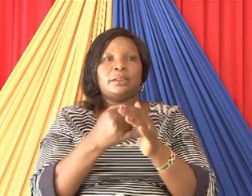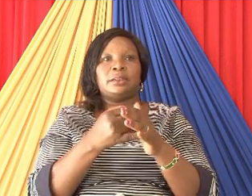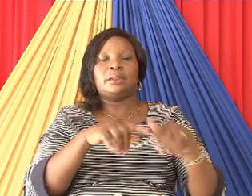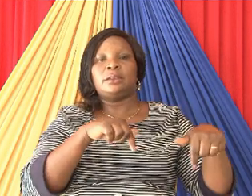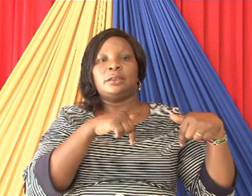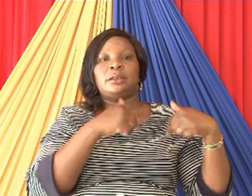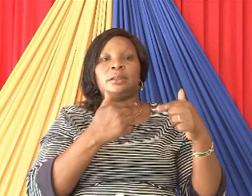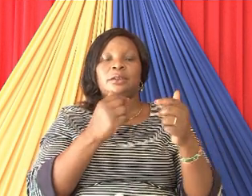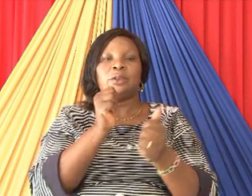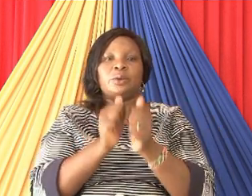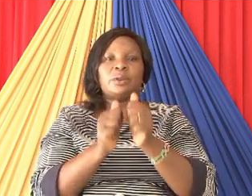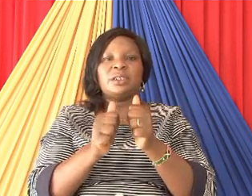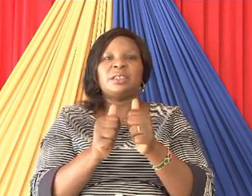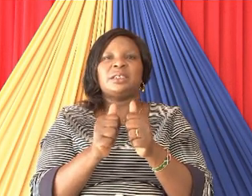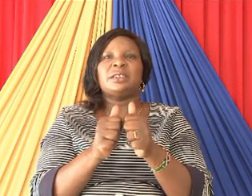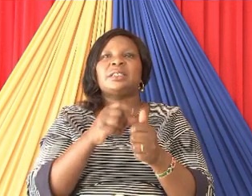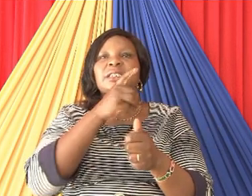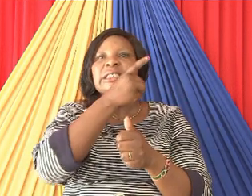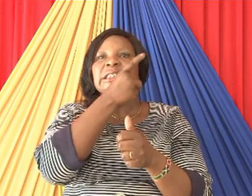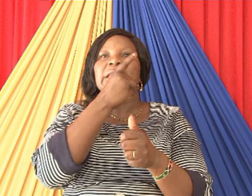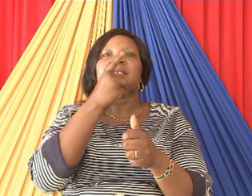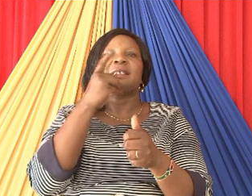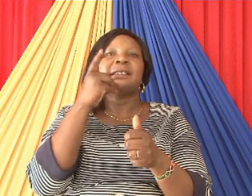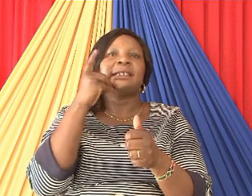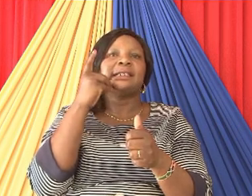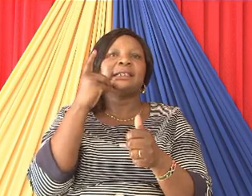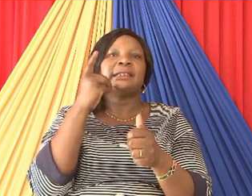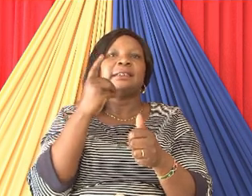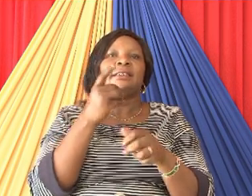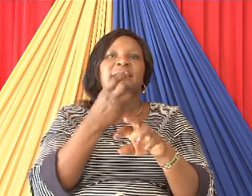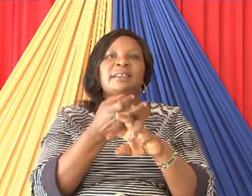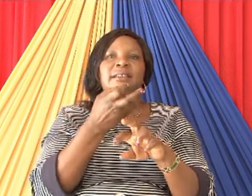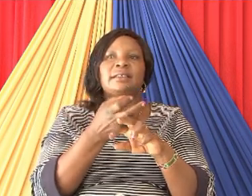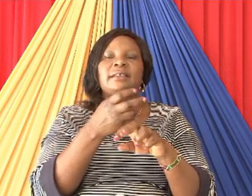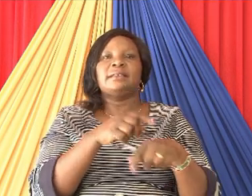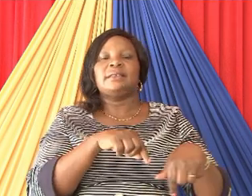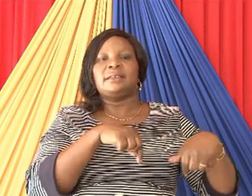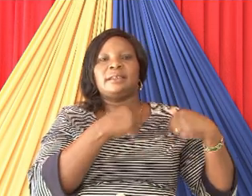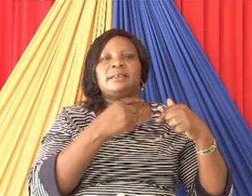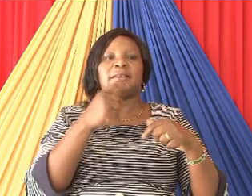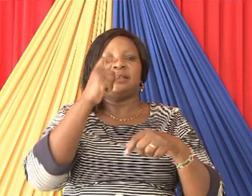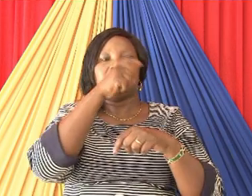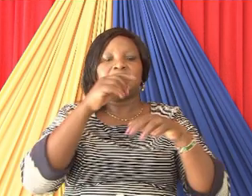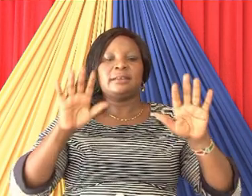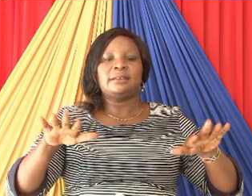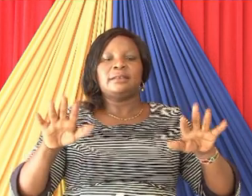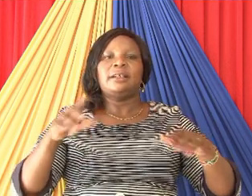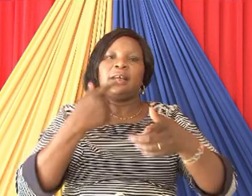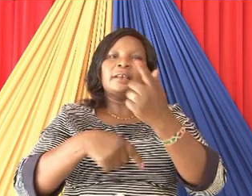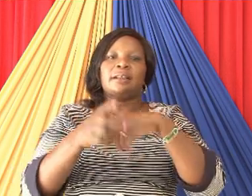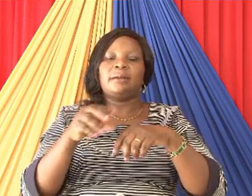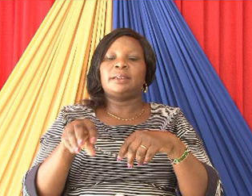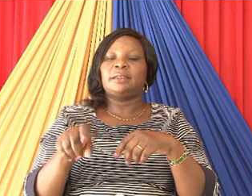ambao umekauka, a hard heart. Na inasema ndege huja wanachukua zile mbegu